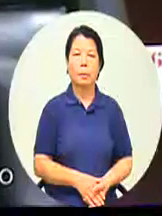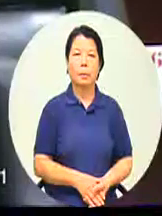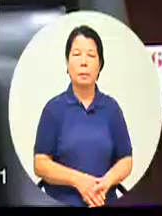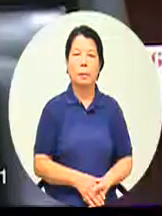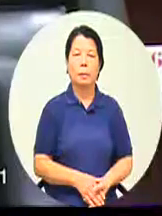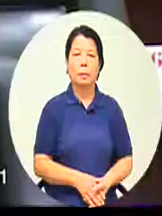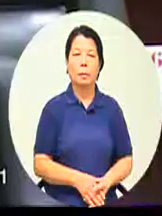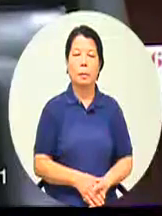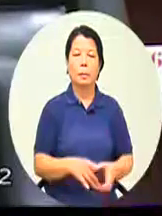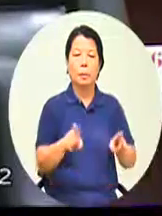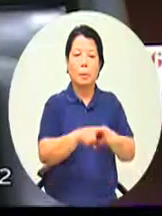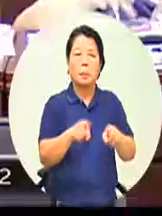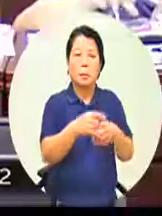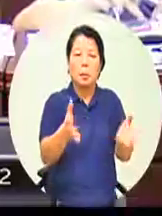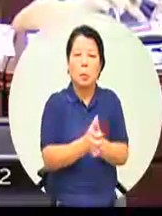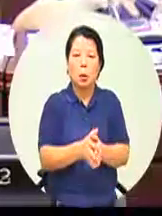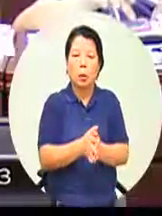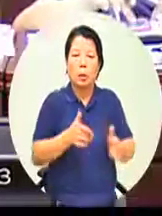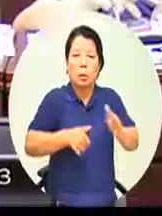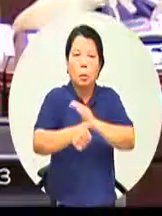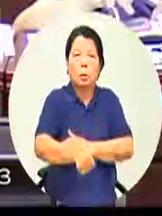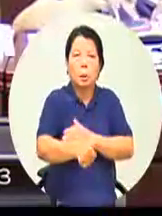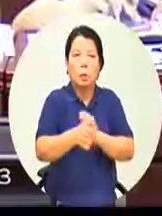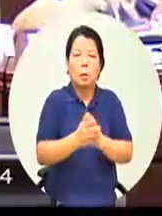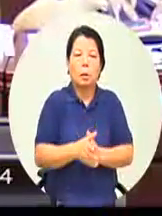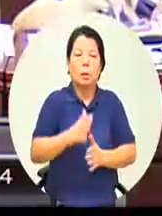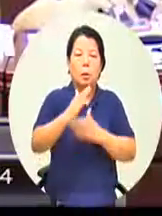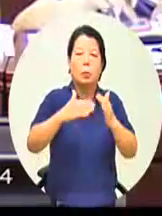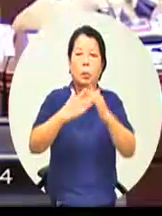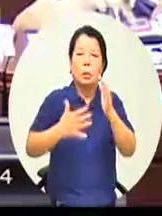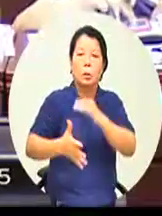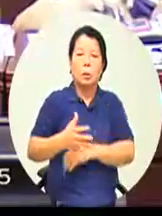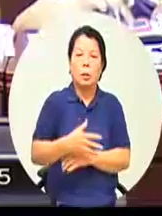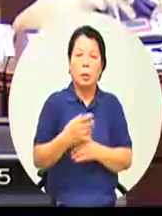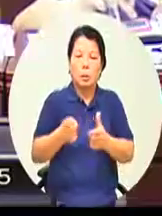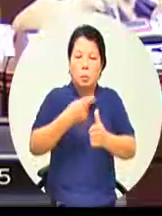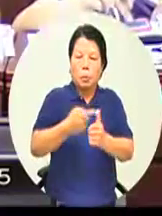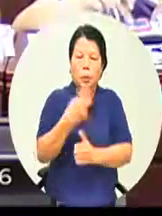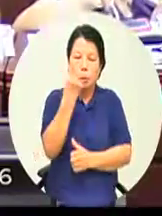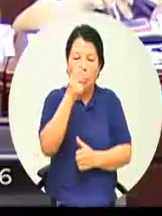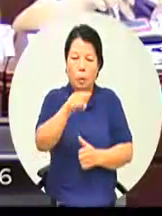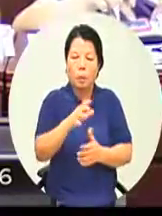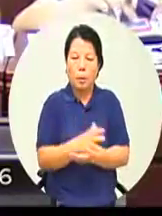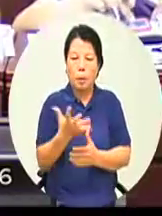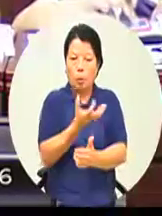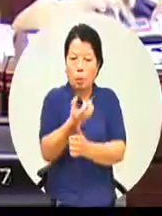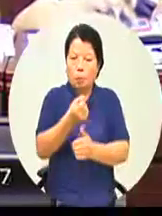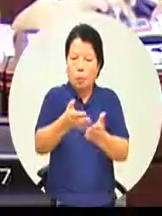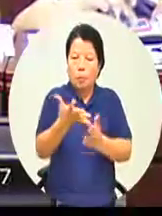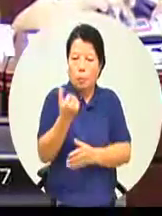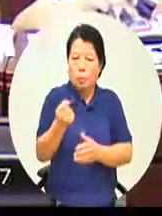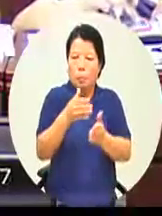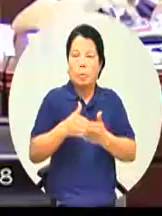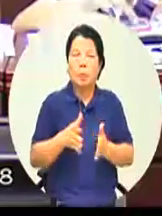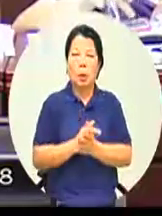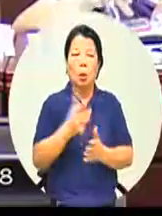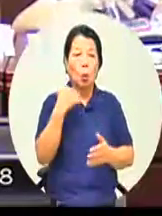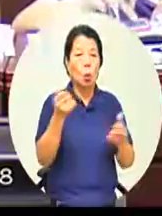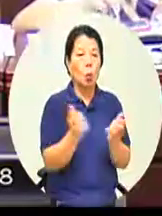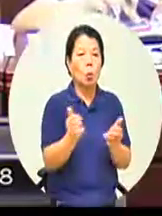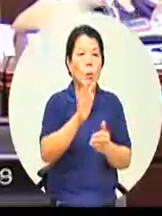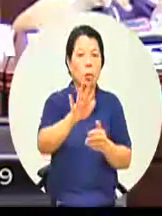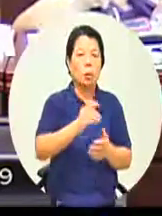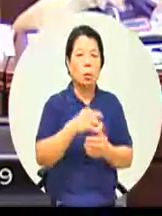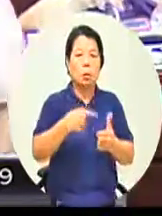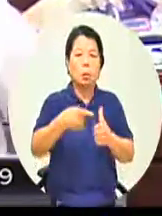一般团体要进入校园，第一关其实是学校，学校要去了解，他要把关，他有问题的话，那教育局要来协助解